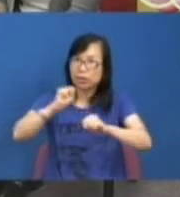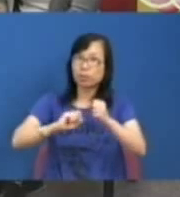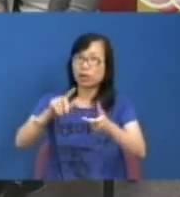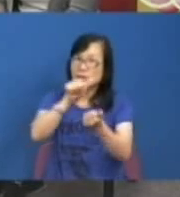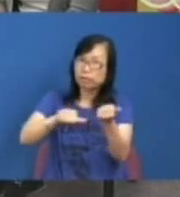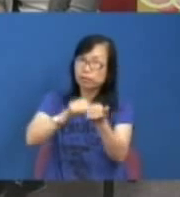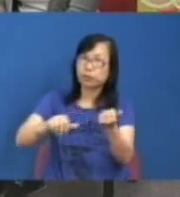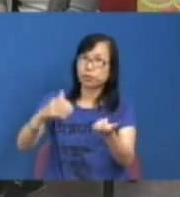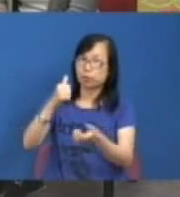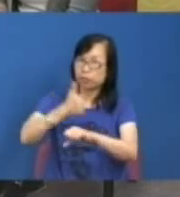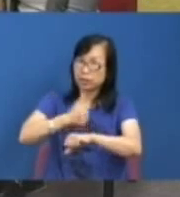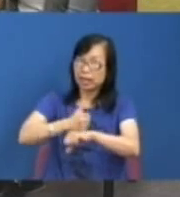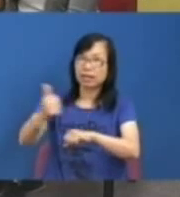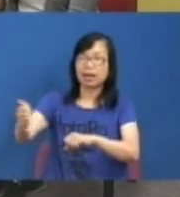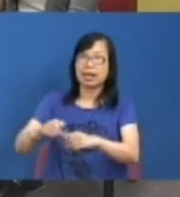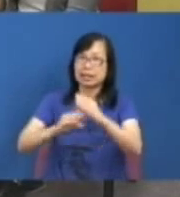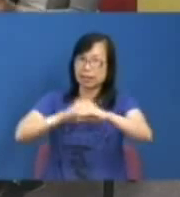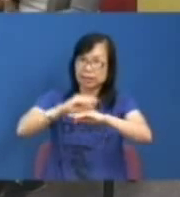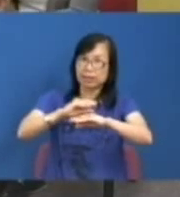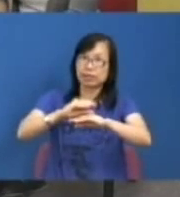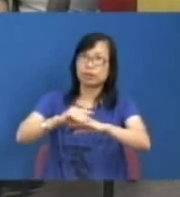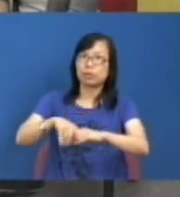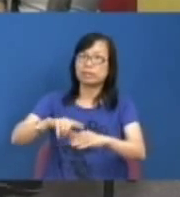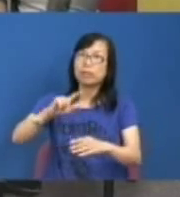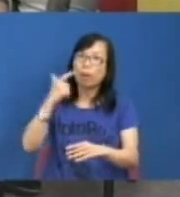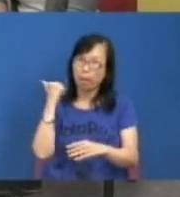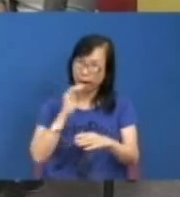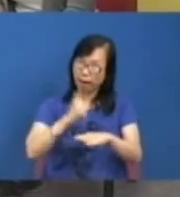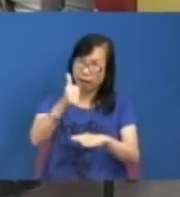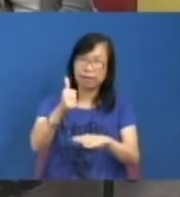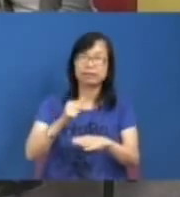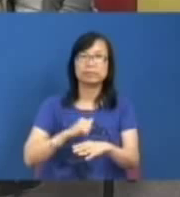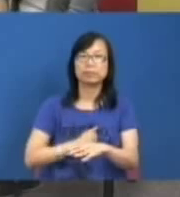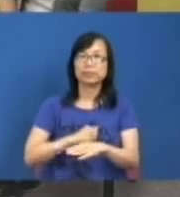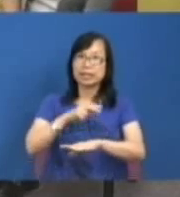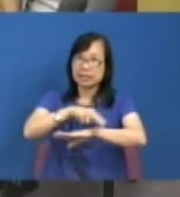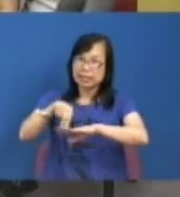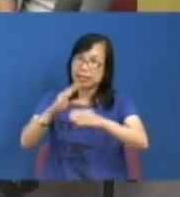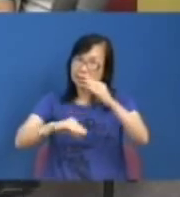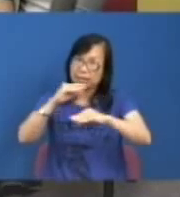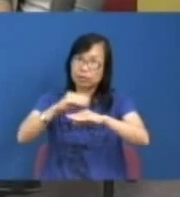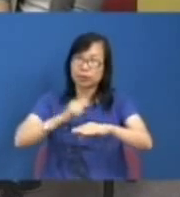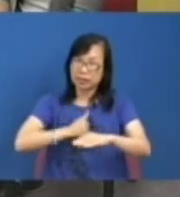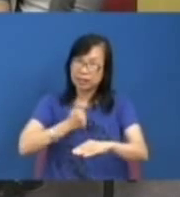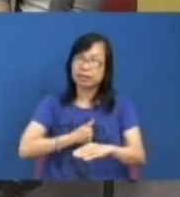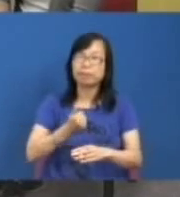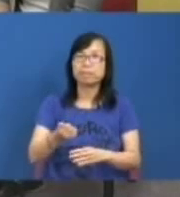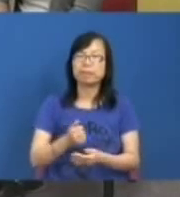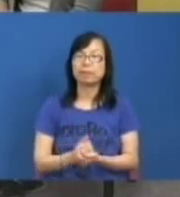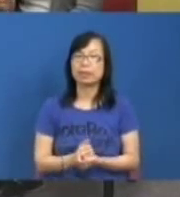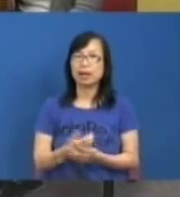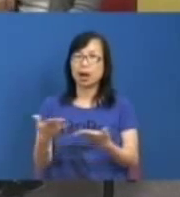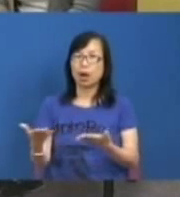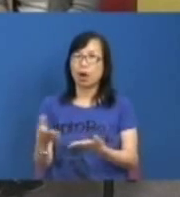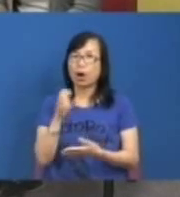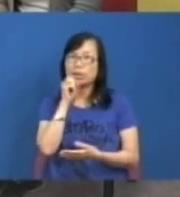席，也是建築界的資深的蒲偉明職建築師。 是 的，講得好。我